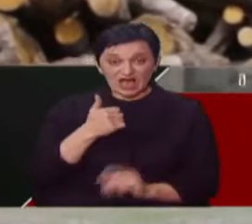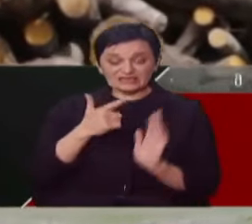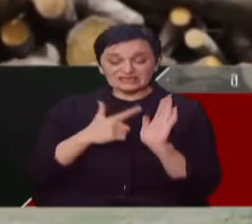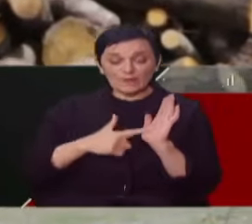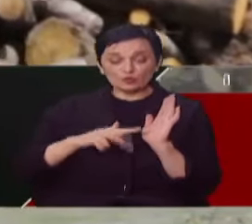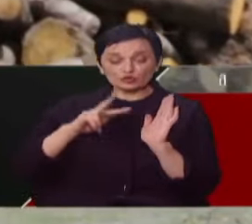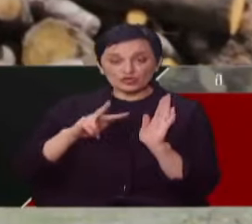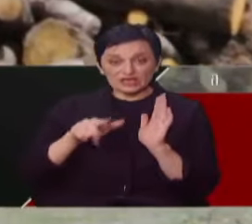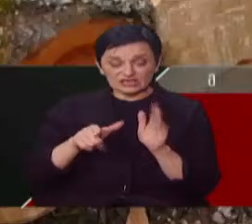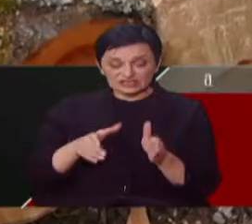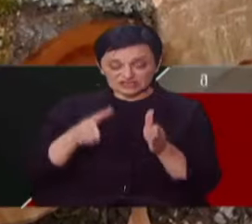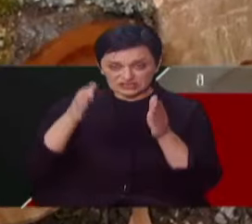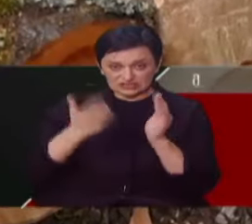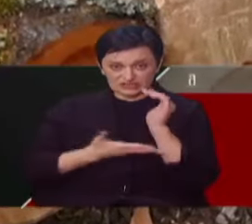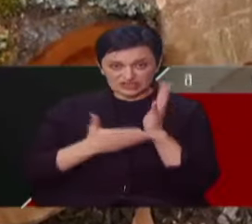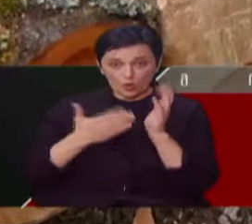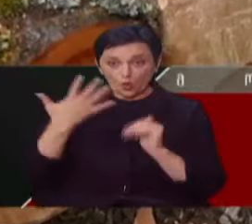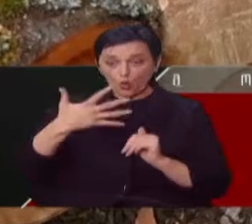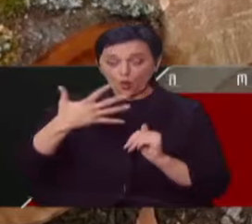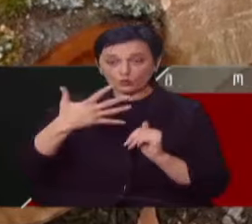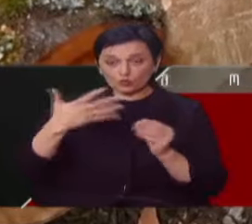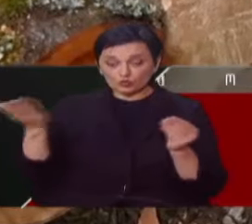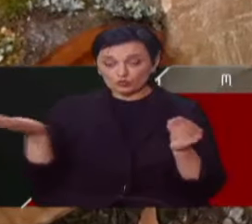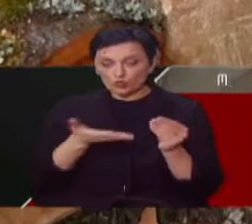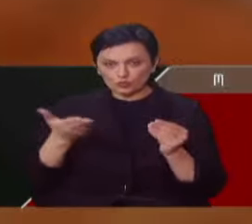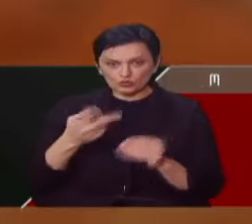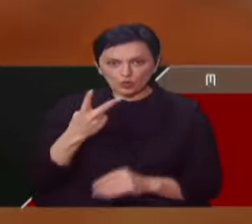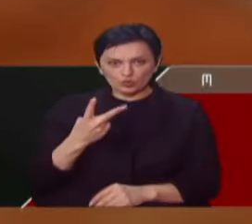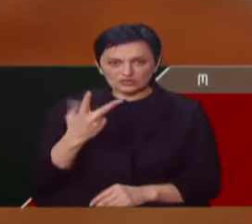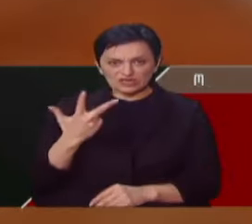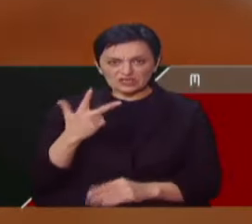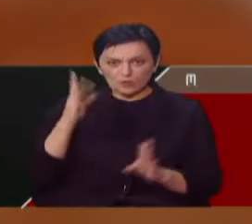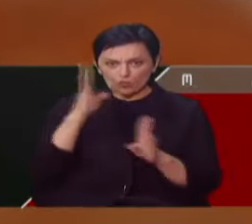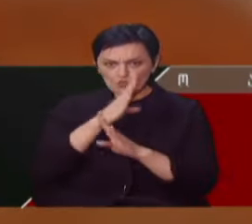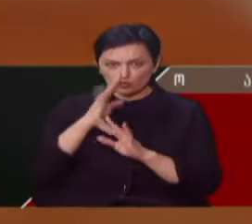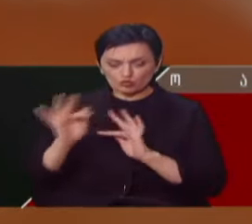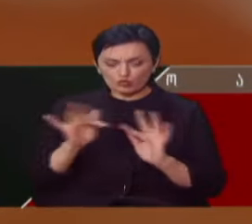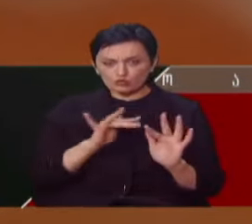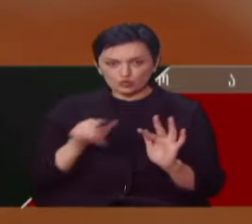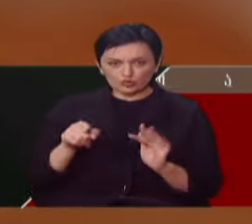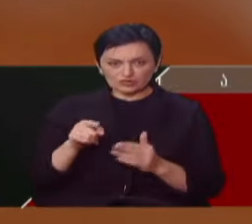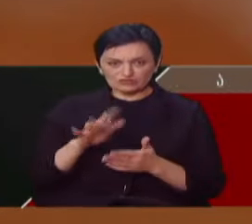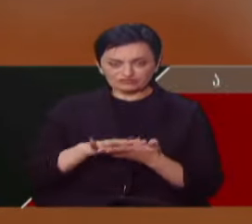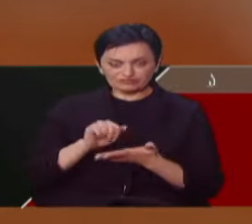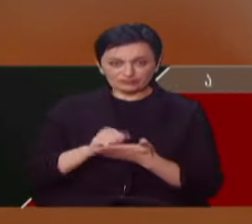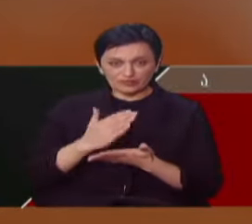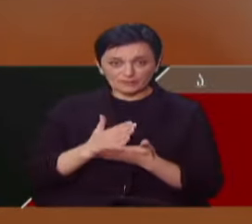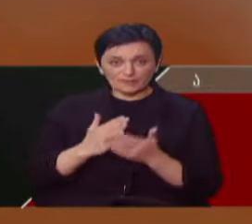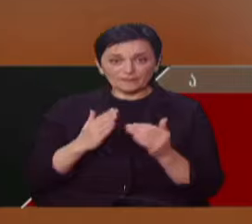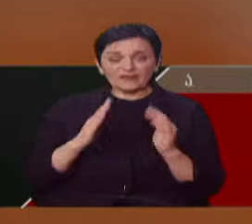ცალი ძირკვია, საიდანაც 50 ხეების მოჭრის, ხოლო 23 ბუნებრივი პროცესების შედეგია. ტყის